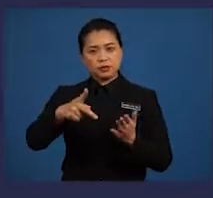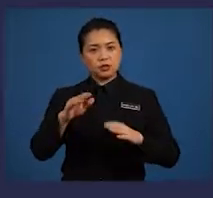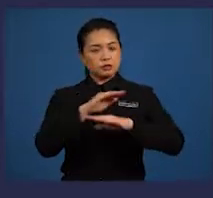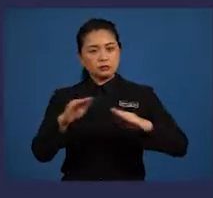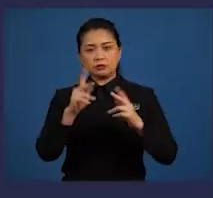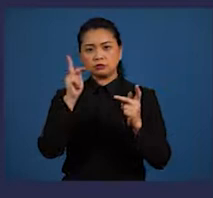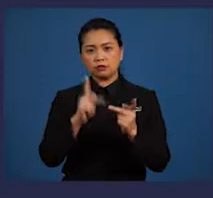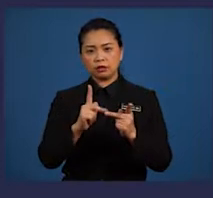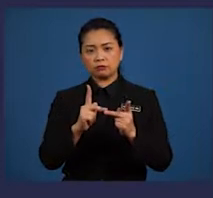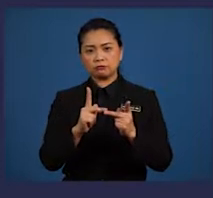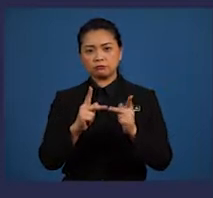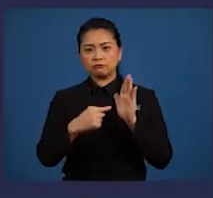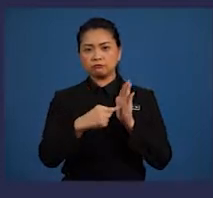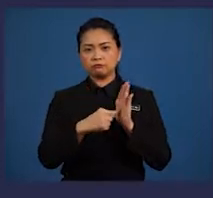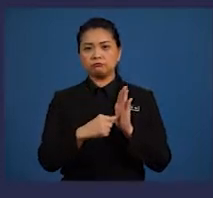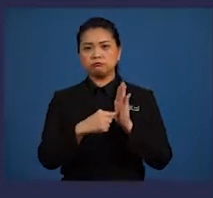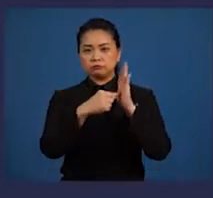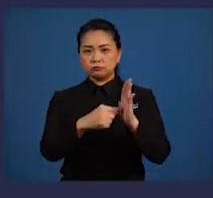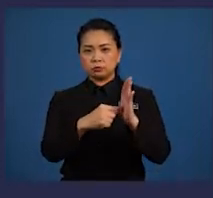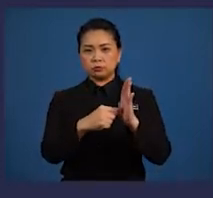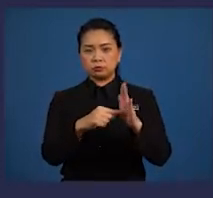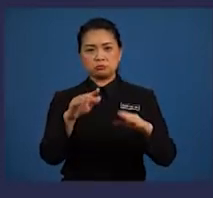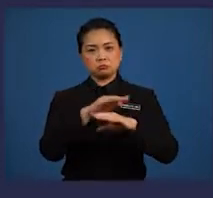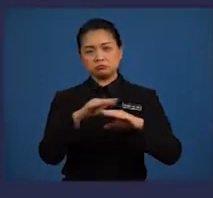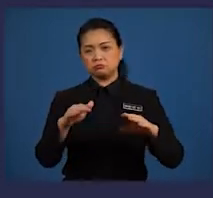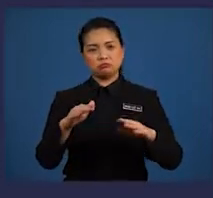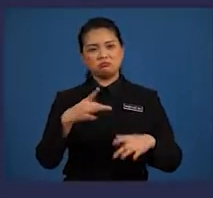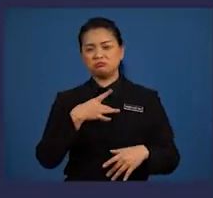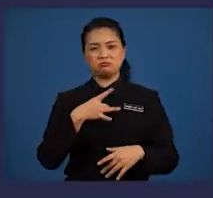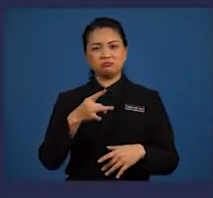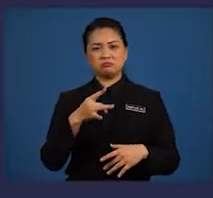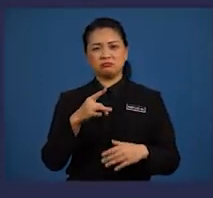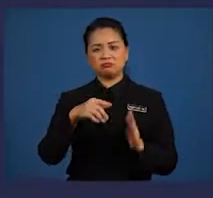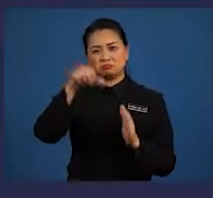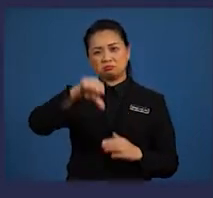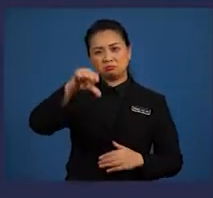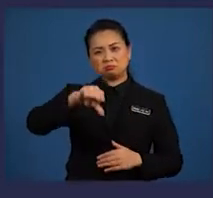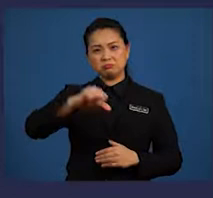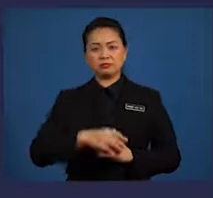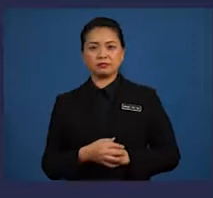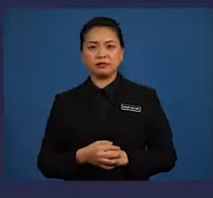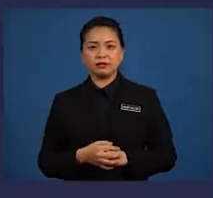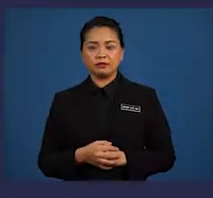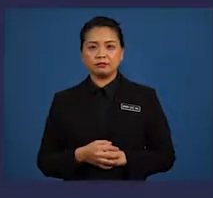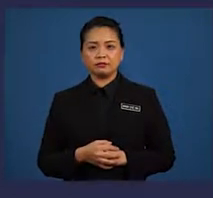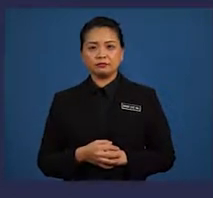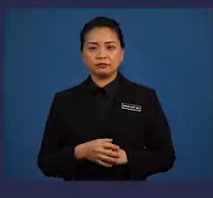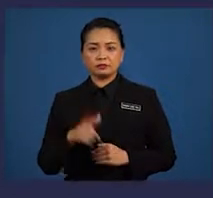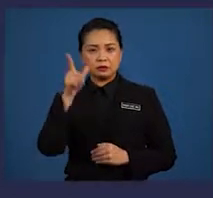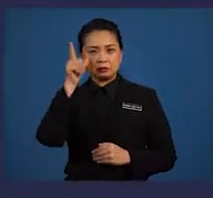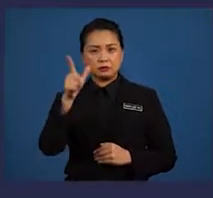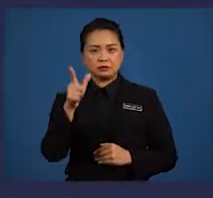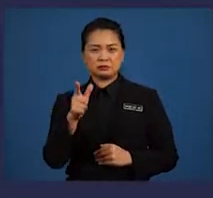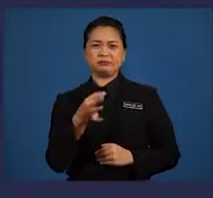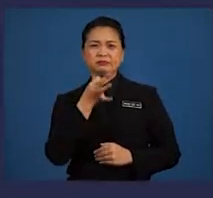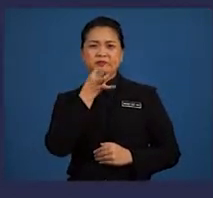tidak sesuai dan tuh IAIN nya akan menyebabkan persembahan menjadi kurang menarik dan kelihatan agak